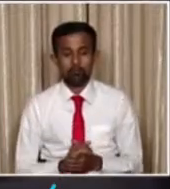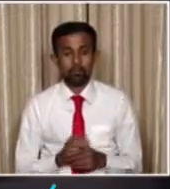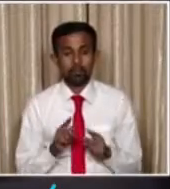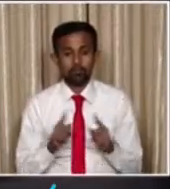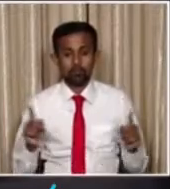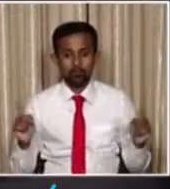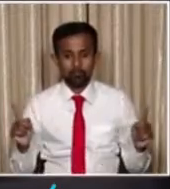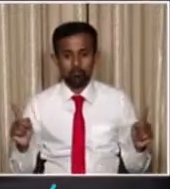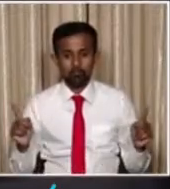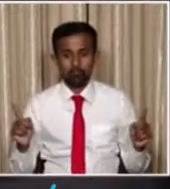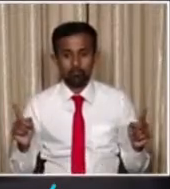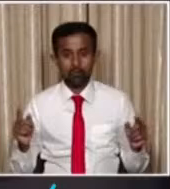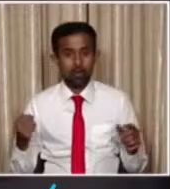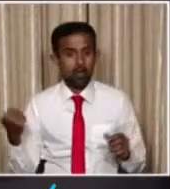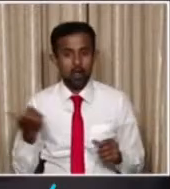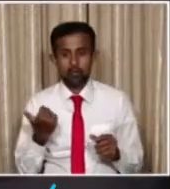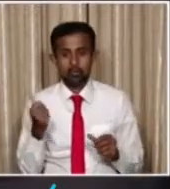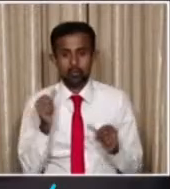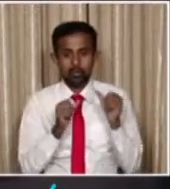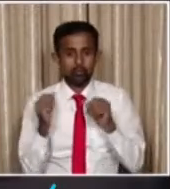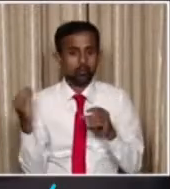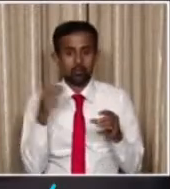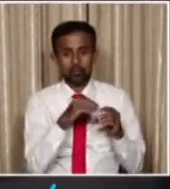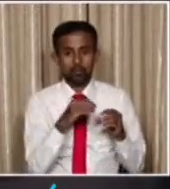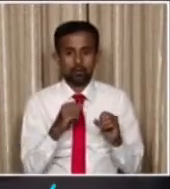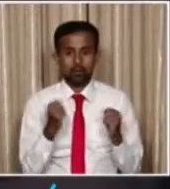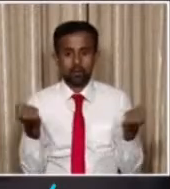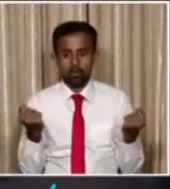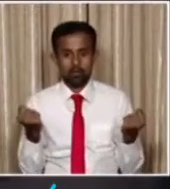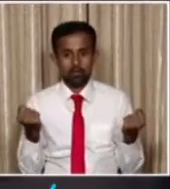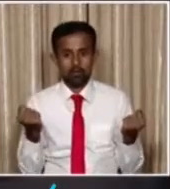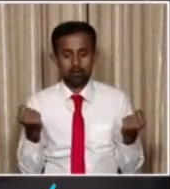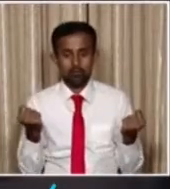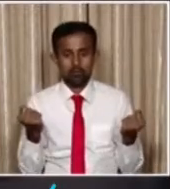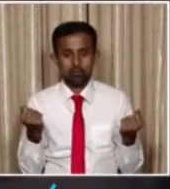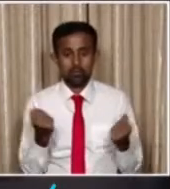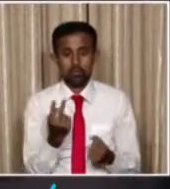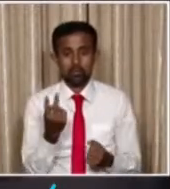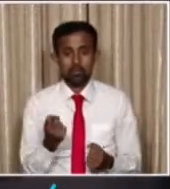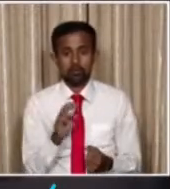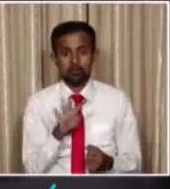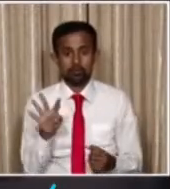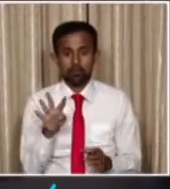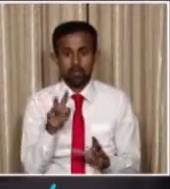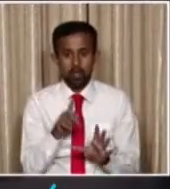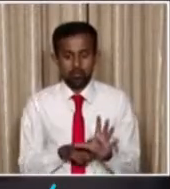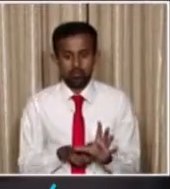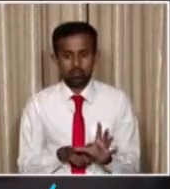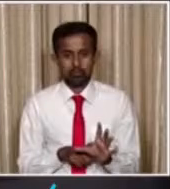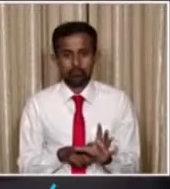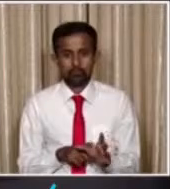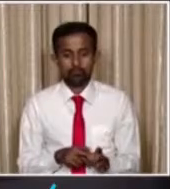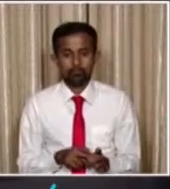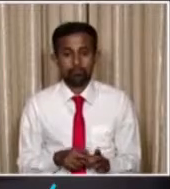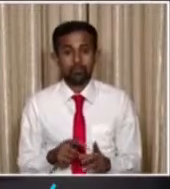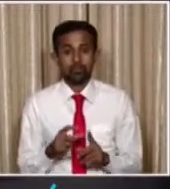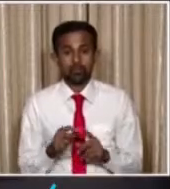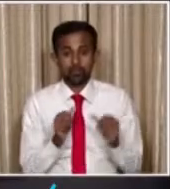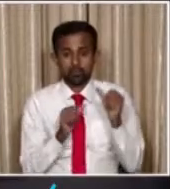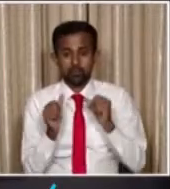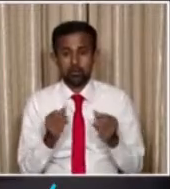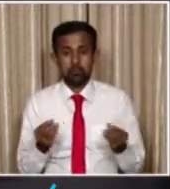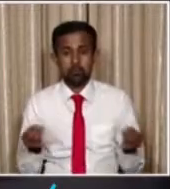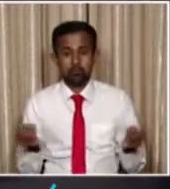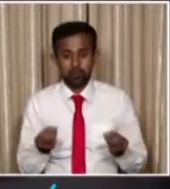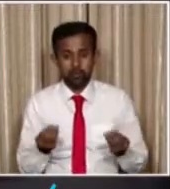තුල ගබඩාවට අරගන්නේ නැහැ ඖෂධ. ඒතර ගබඩාවට අරගන්නේ නැතුව ගියාම 2024 වෙනකොට දැඩි ඖෂධ හිගයක්